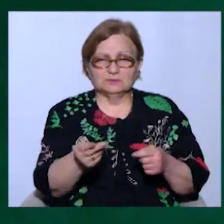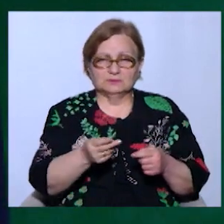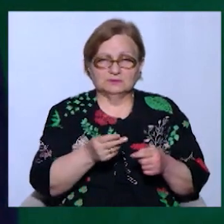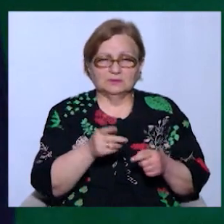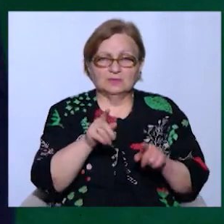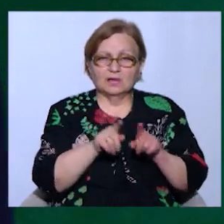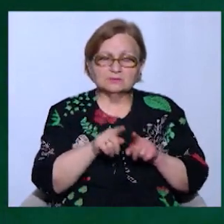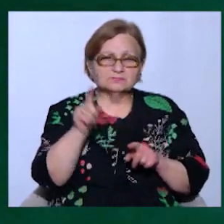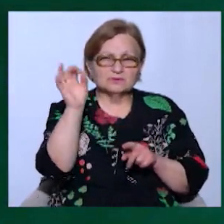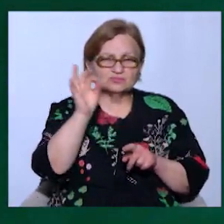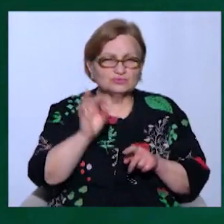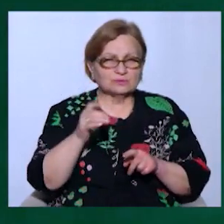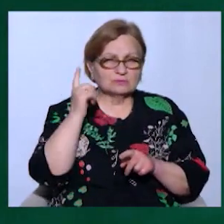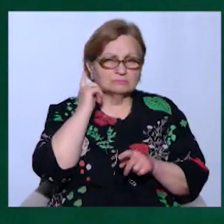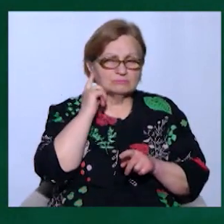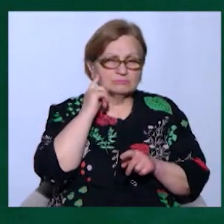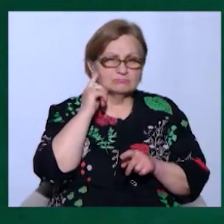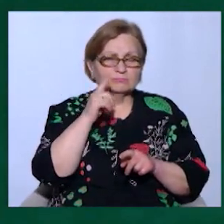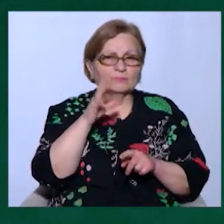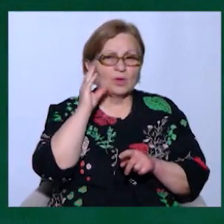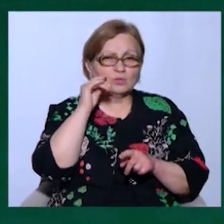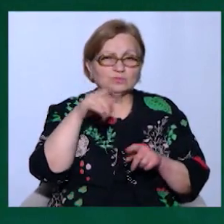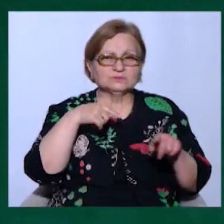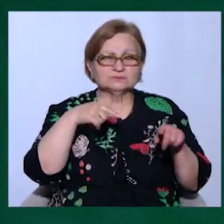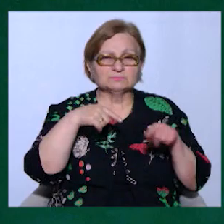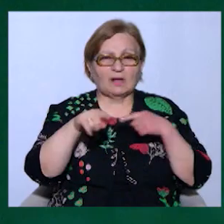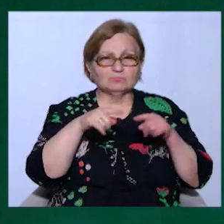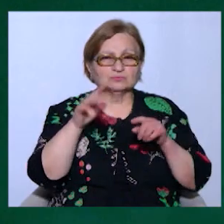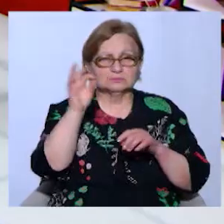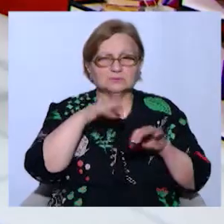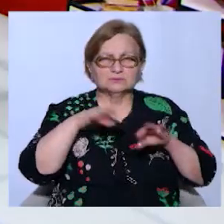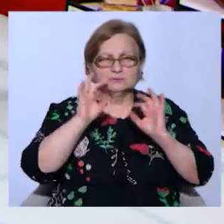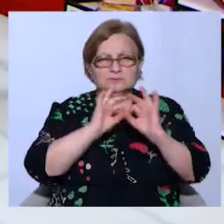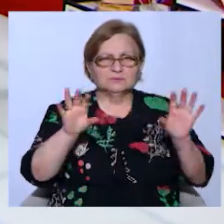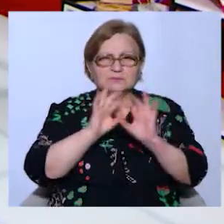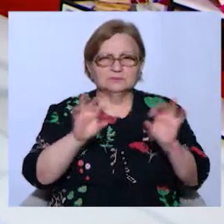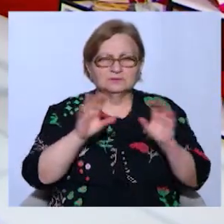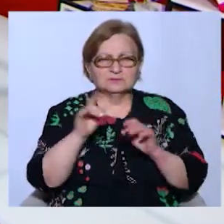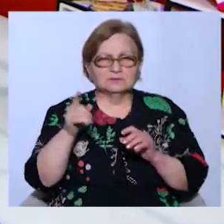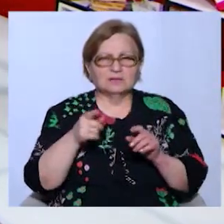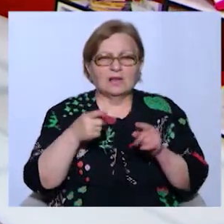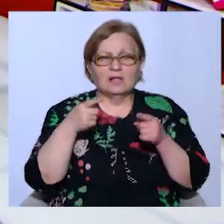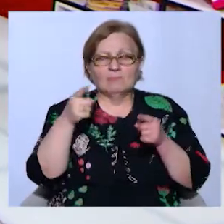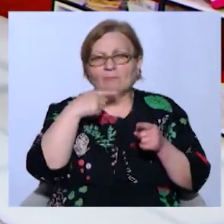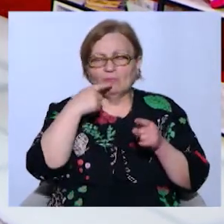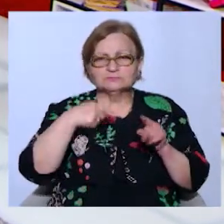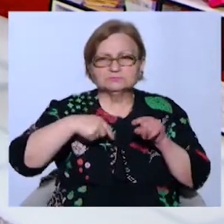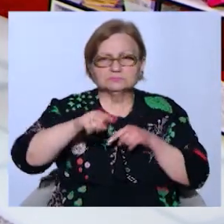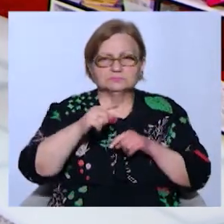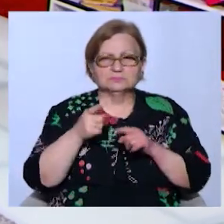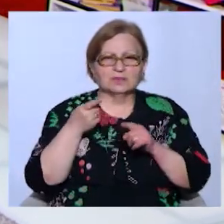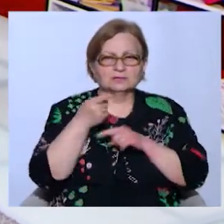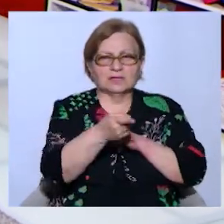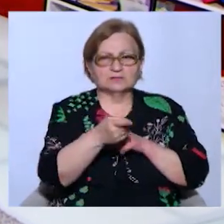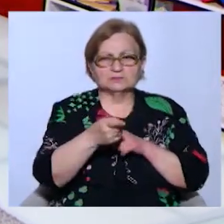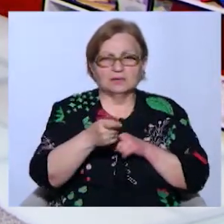ძალიან ხშირად გვესმის ჩვენ მატჩის ტრანსლაციის დროს დიქტორისაგან, მან დაარტყა მახვილი კუთხით. მახვილი